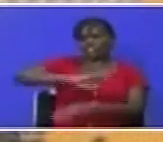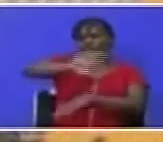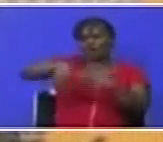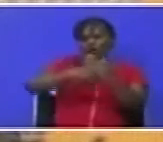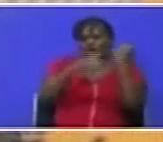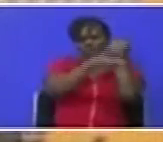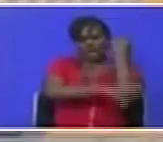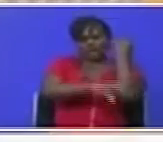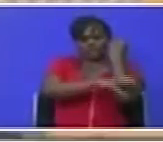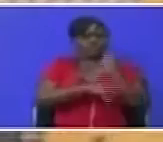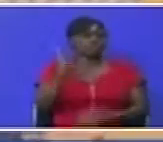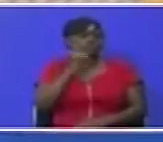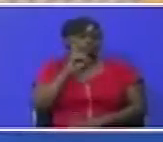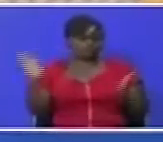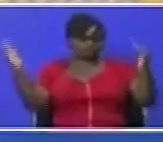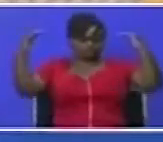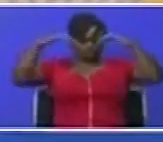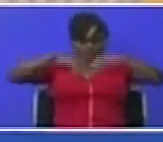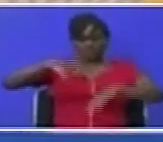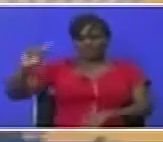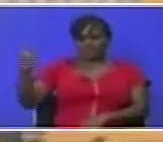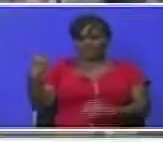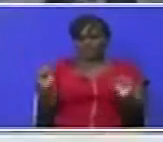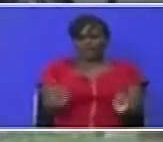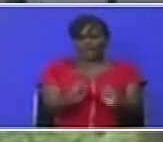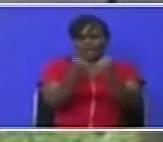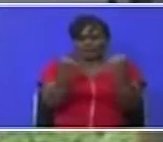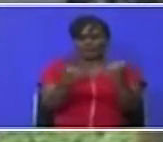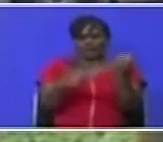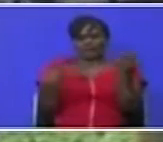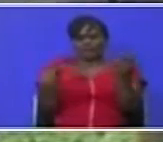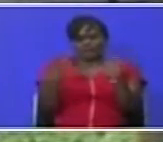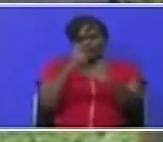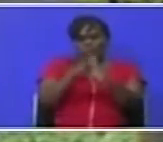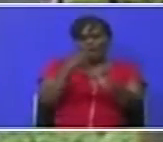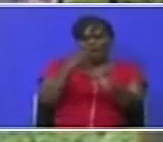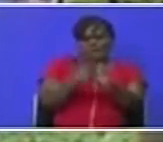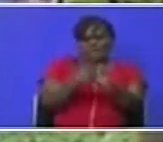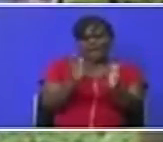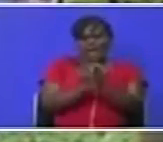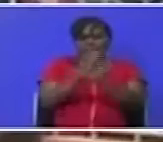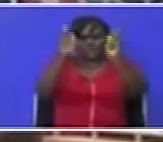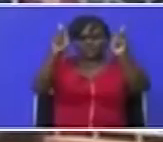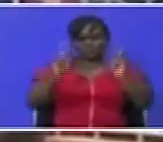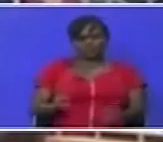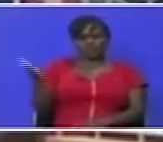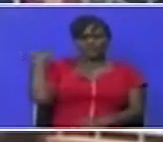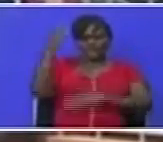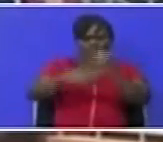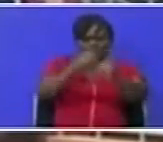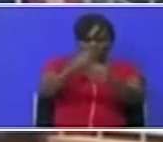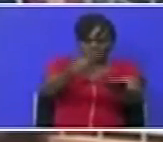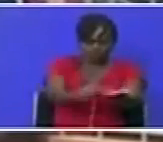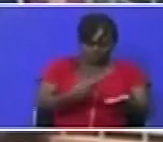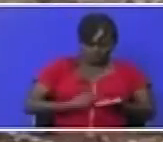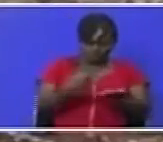hapo kesho. Kongamano la kwanza liliandaliwa katika kaunti ya Kwale na la pili mjini Kisumu mwaka uliopita. Magavana watajadili